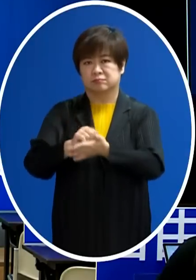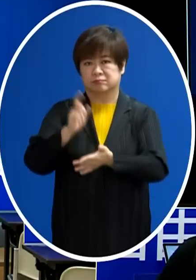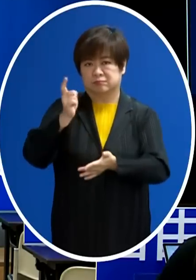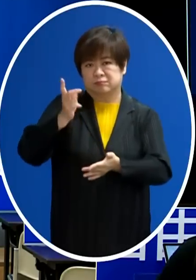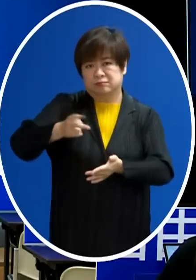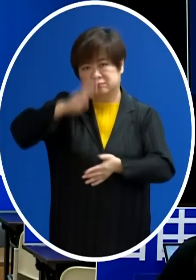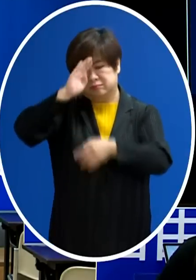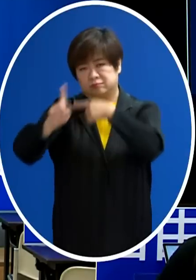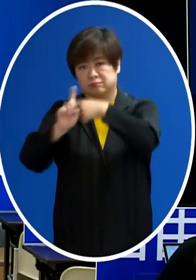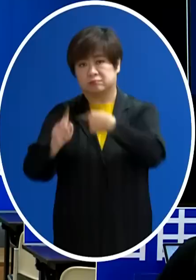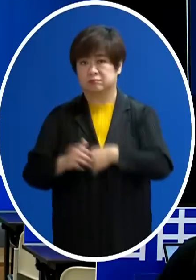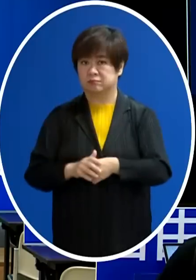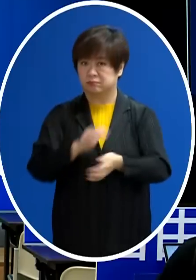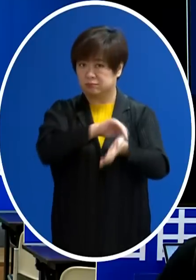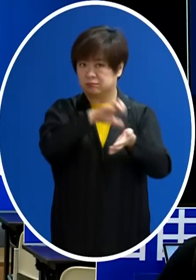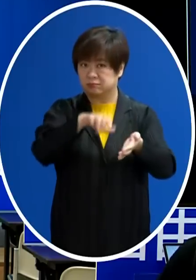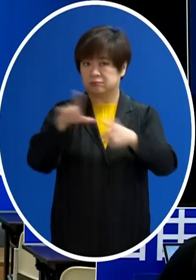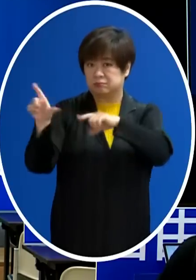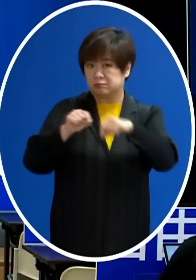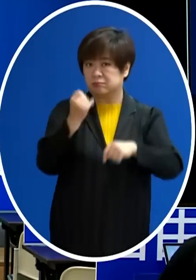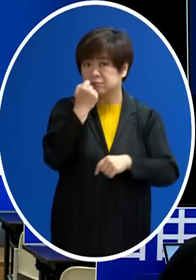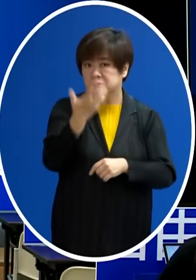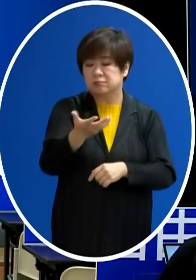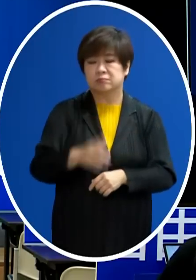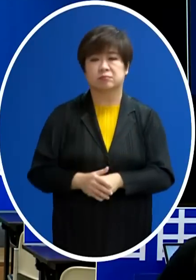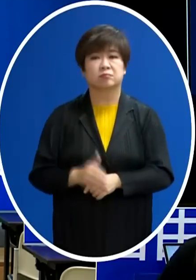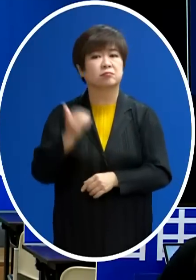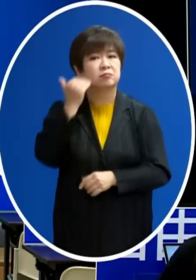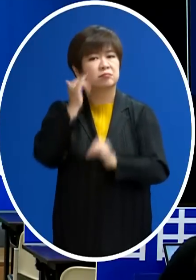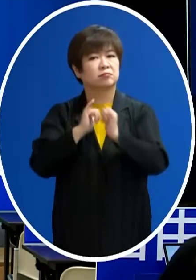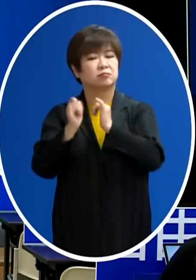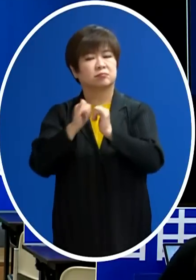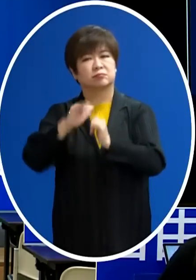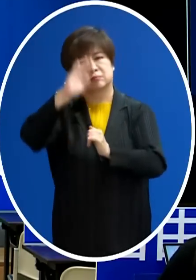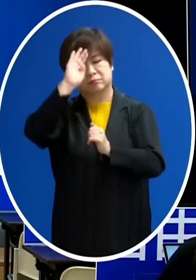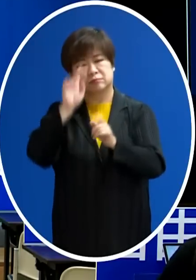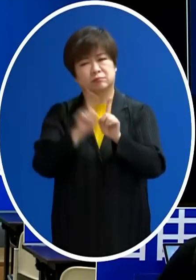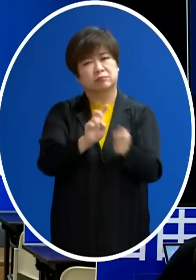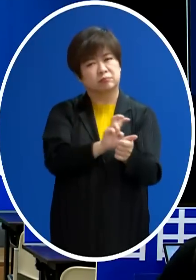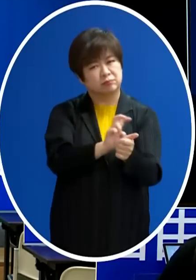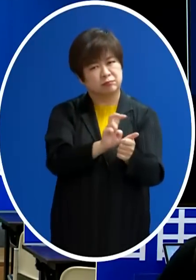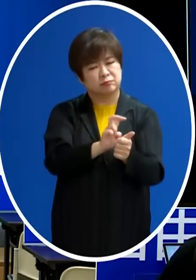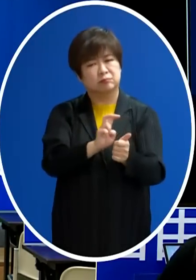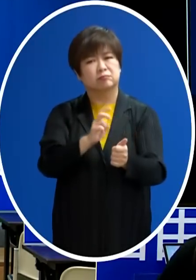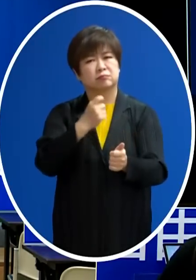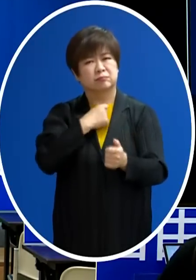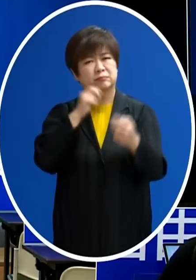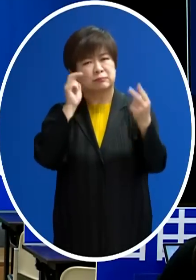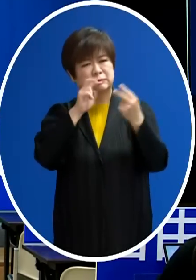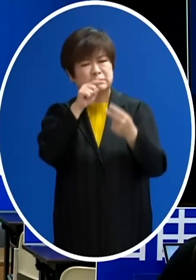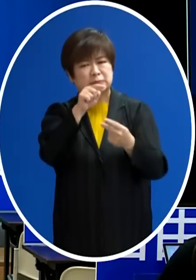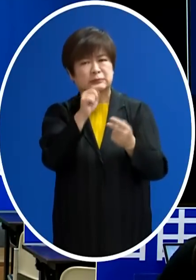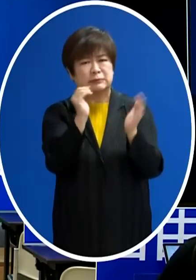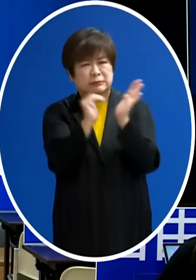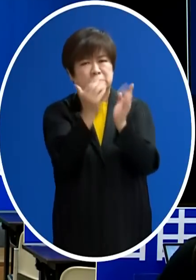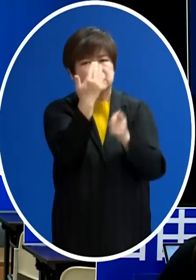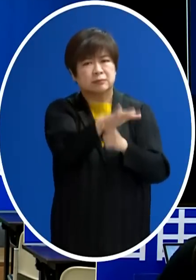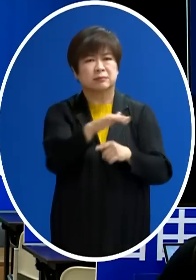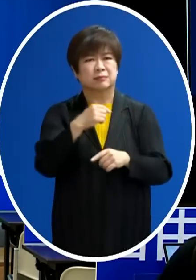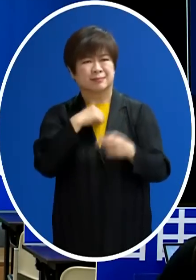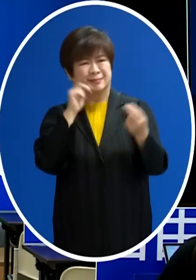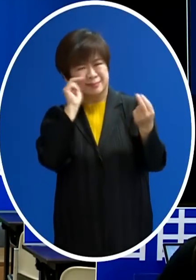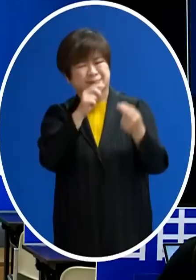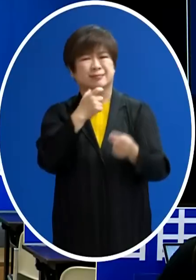未来医院也会采信这样子的方式？以及如果民众有陪病或见最后一面的需求，是不是可以放宽